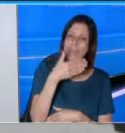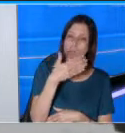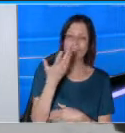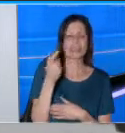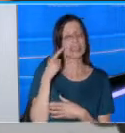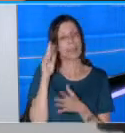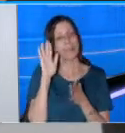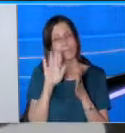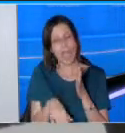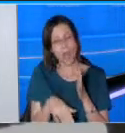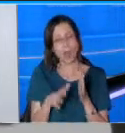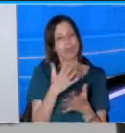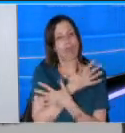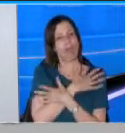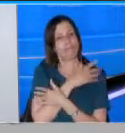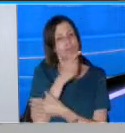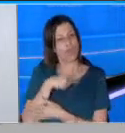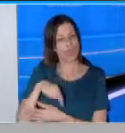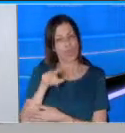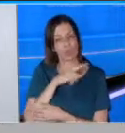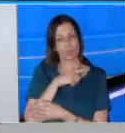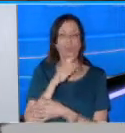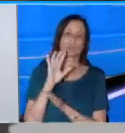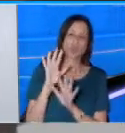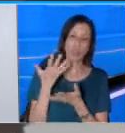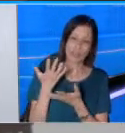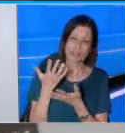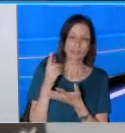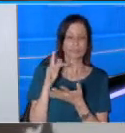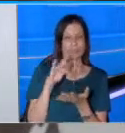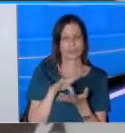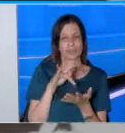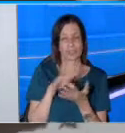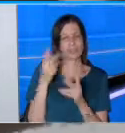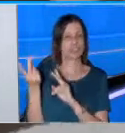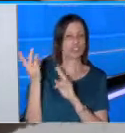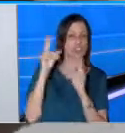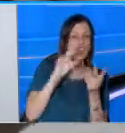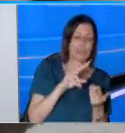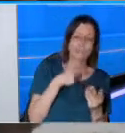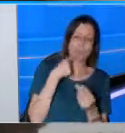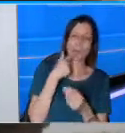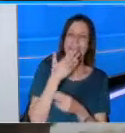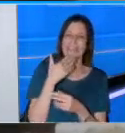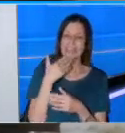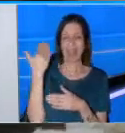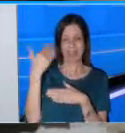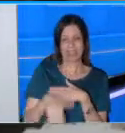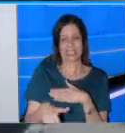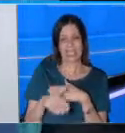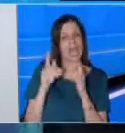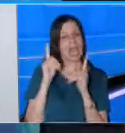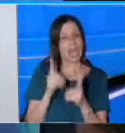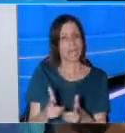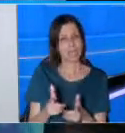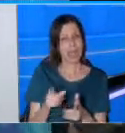נאמר, פחות אוהדות אותנו, כאלו שאולי נמצאות בצד השני וקוראות לישראל להפסיק את הלחימה,